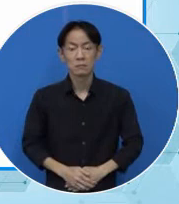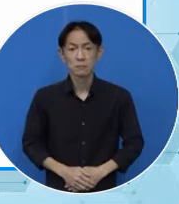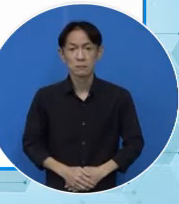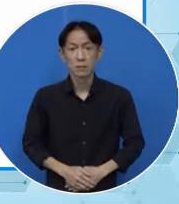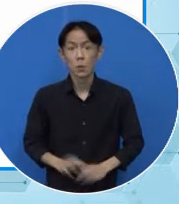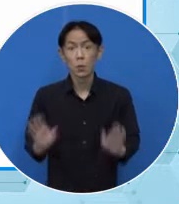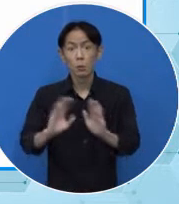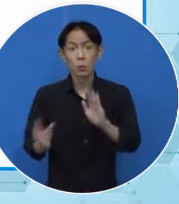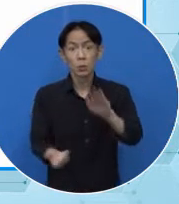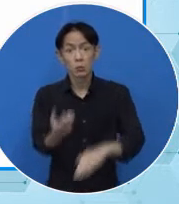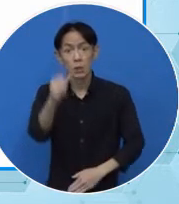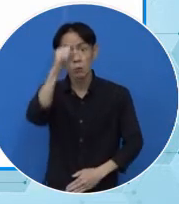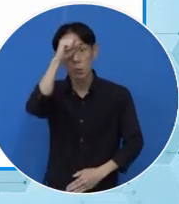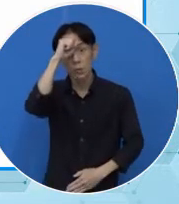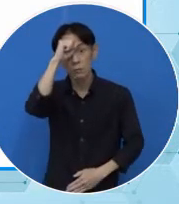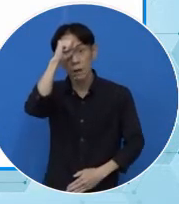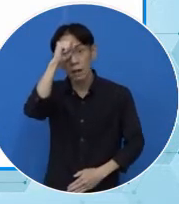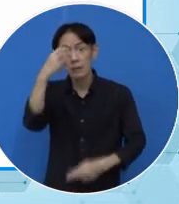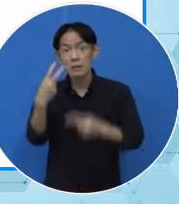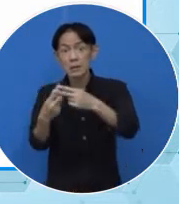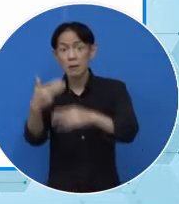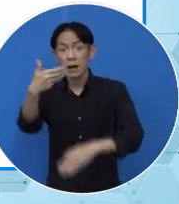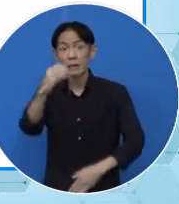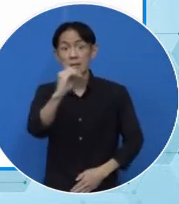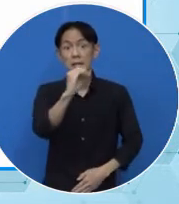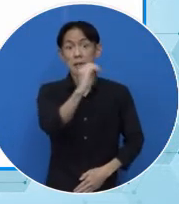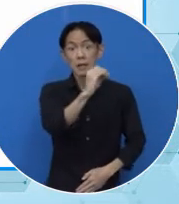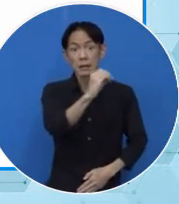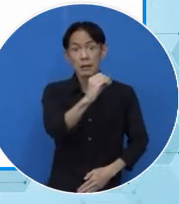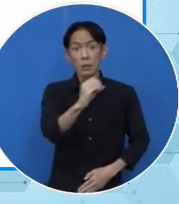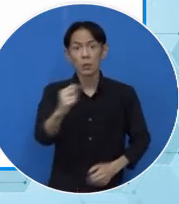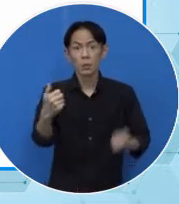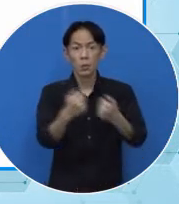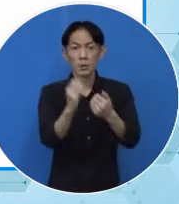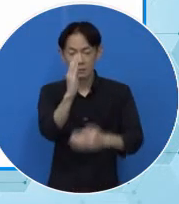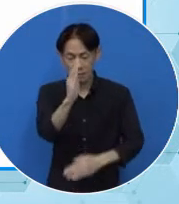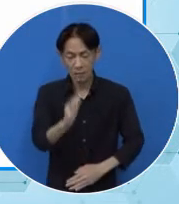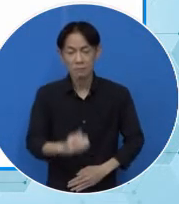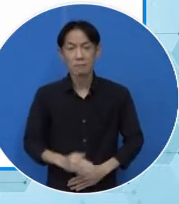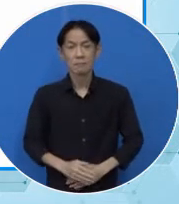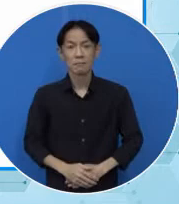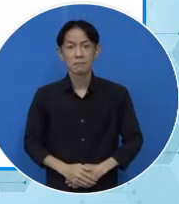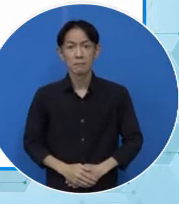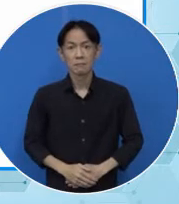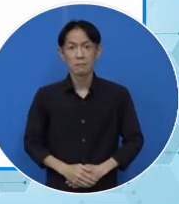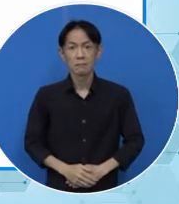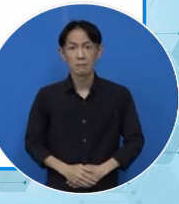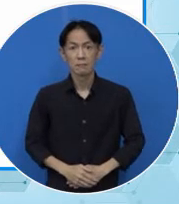子どもの急な病気は#8000へご相談ください。